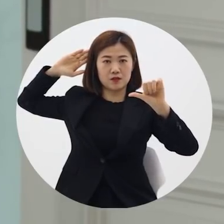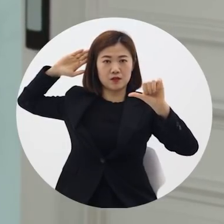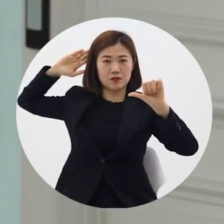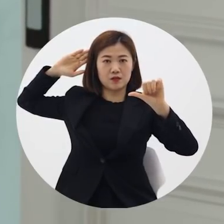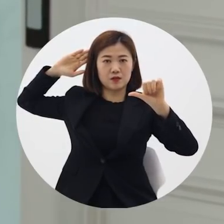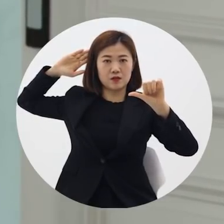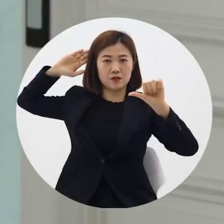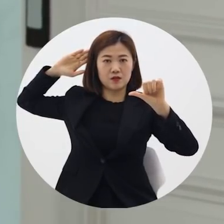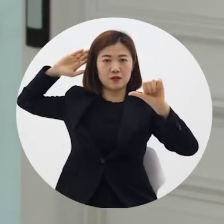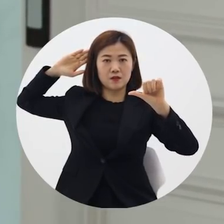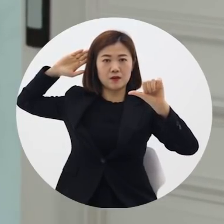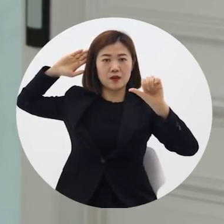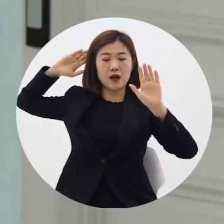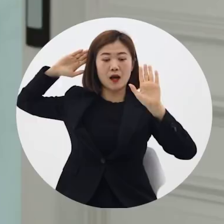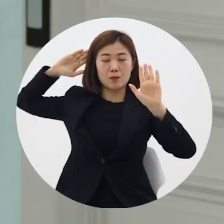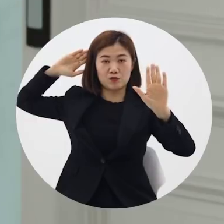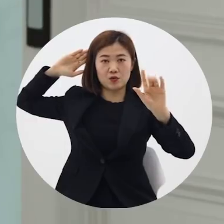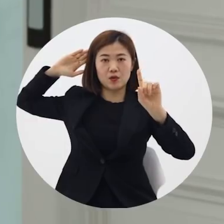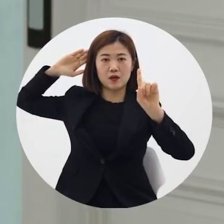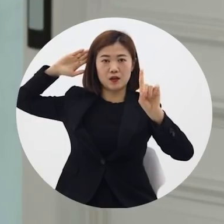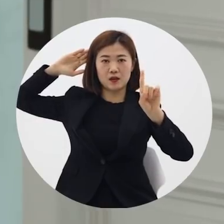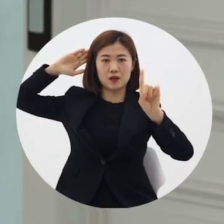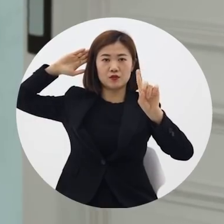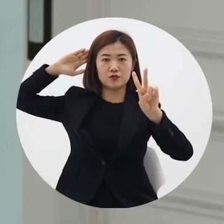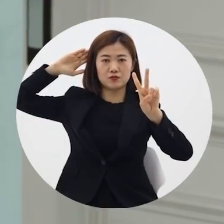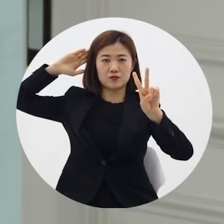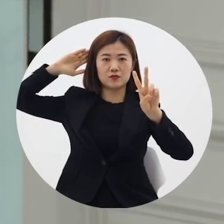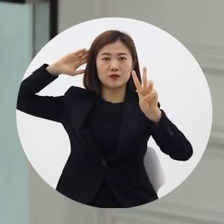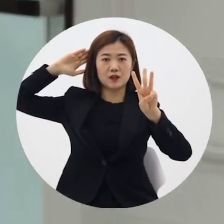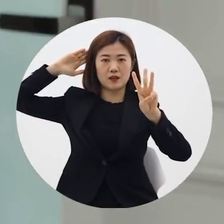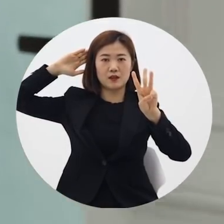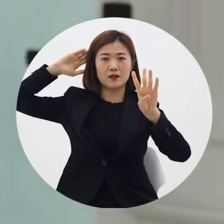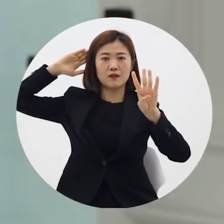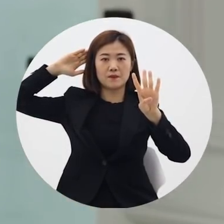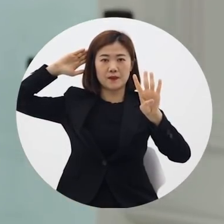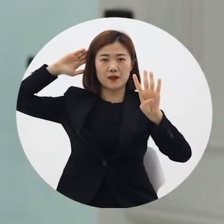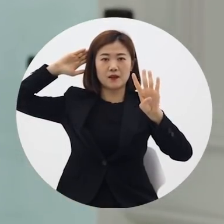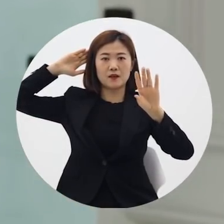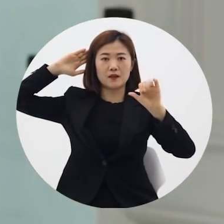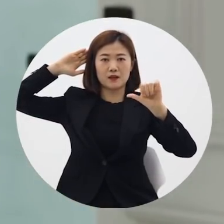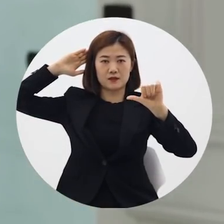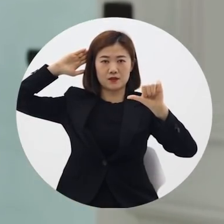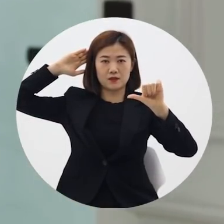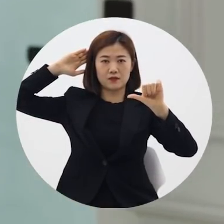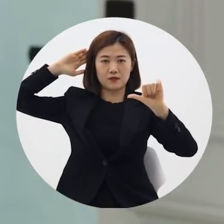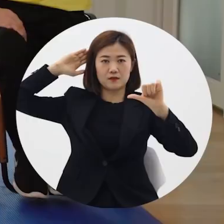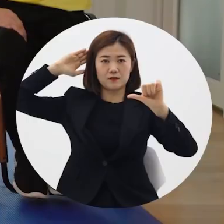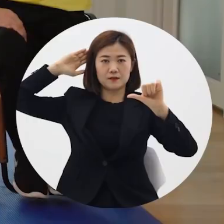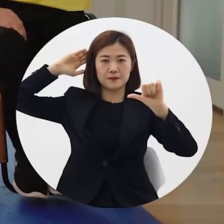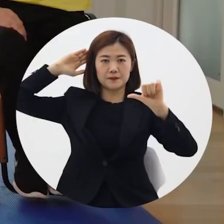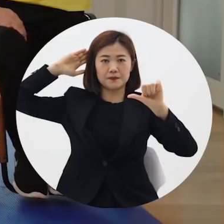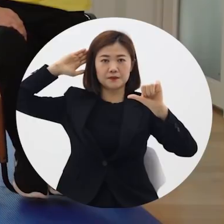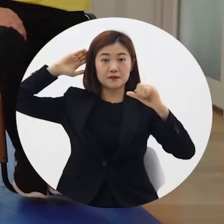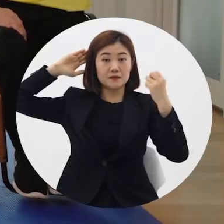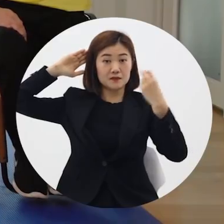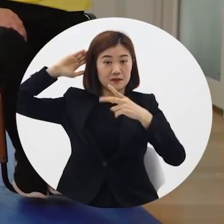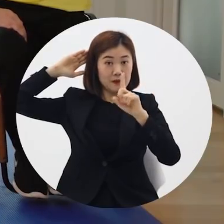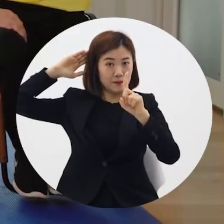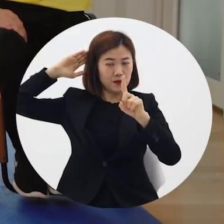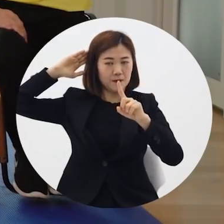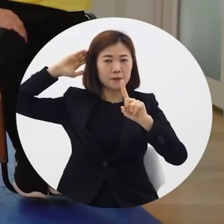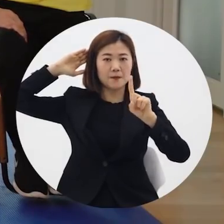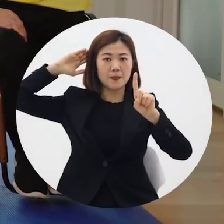다섯, 다시 앞으로 하나, 둘, 셋, 넷, 다섯. 자, 한 번 더